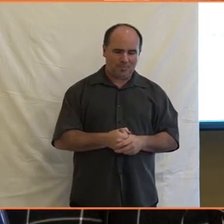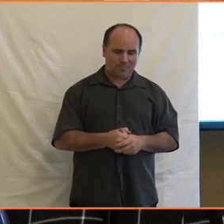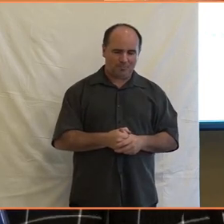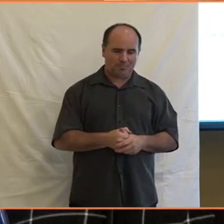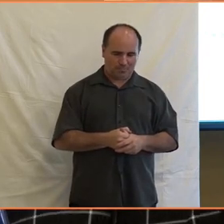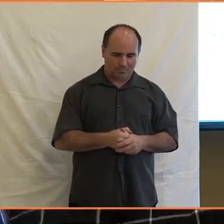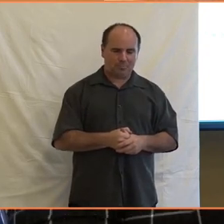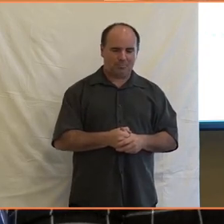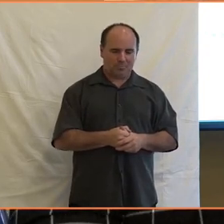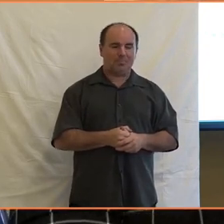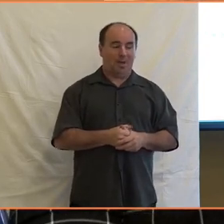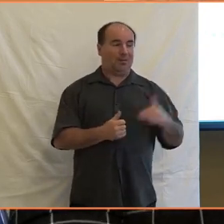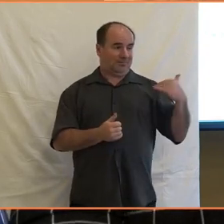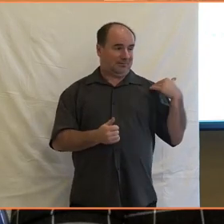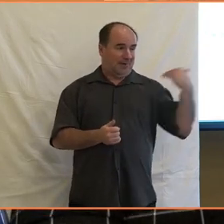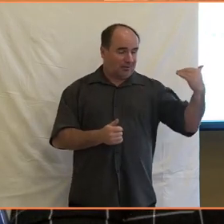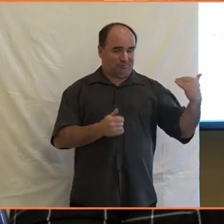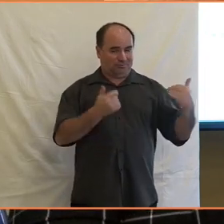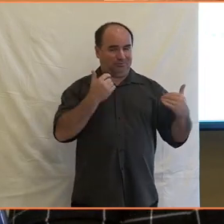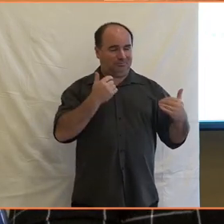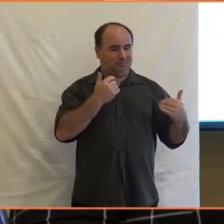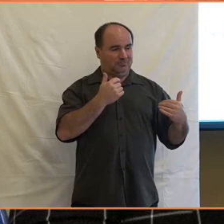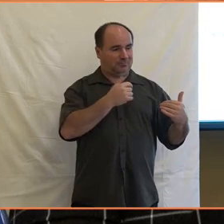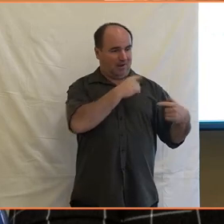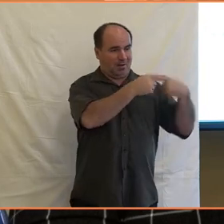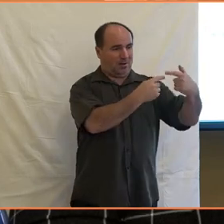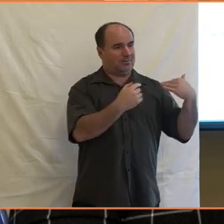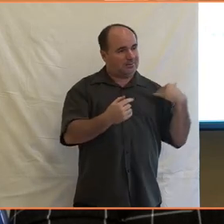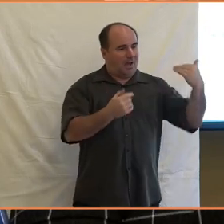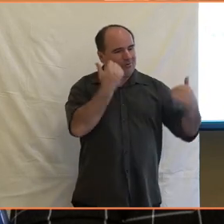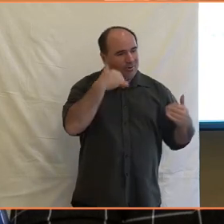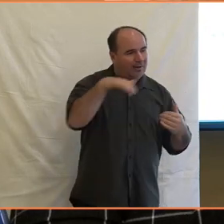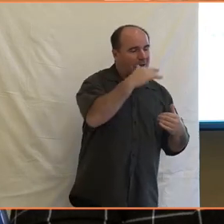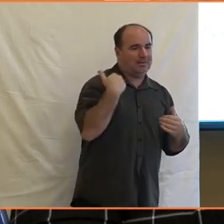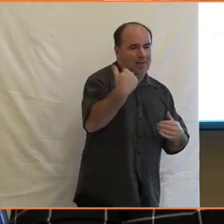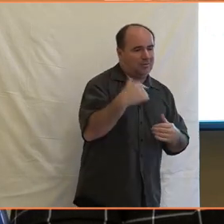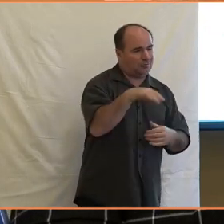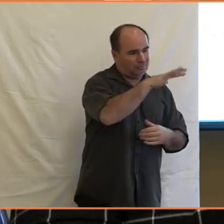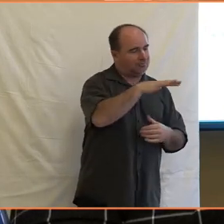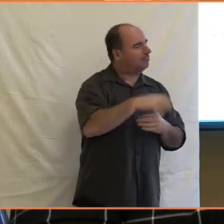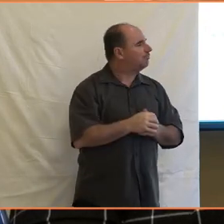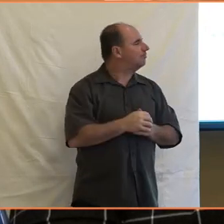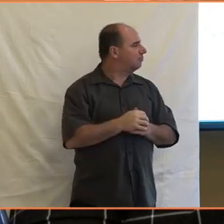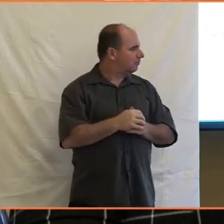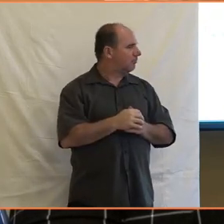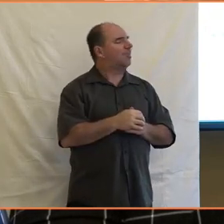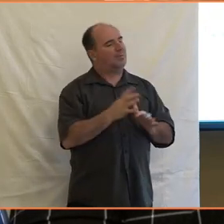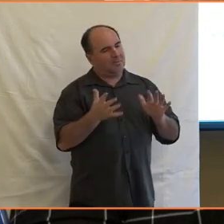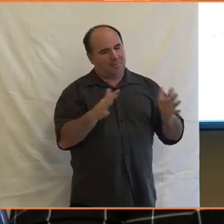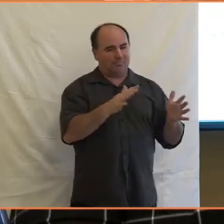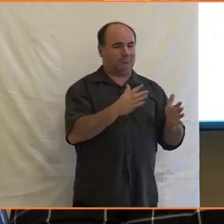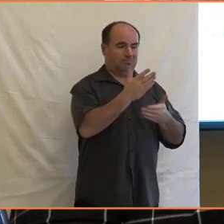Když se podíváme na tu populaci zase starých lidí, tak tam je daleko větší propast mezi těmi, kteří umí a neumí používat ty